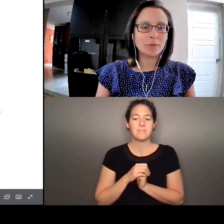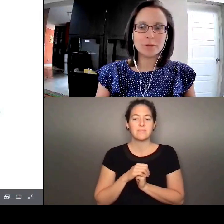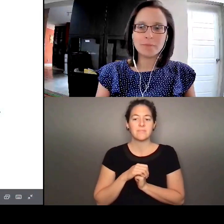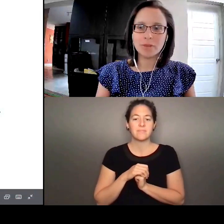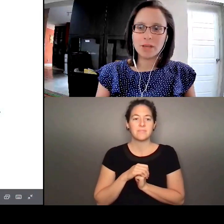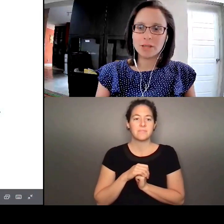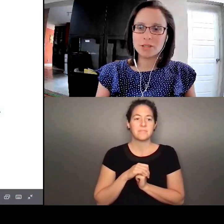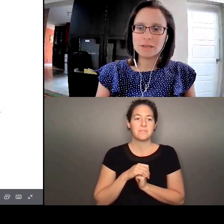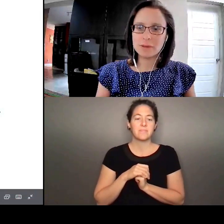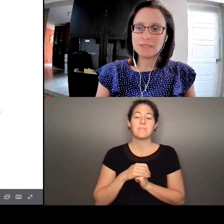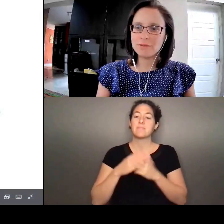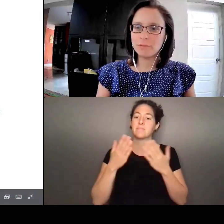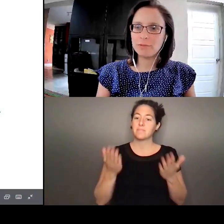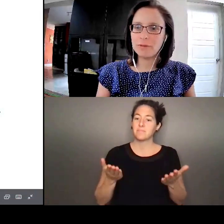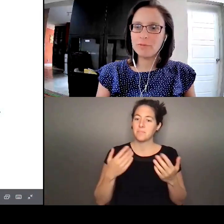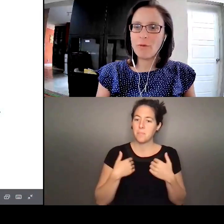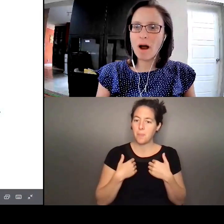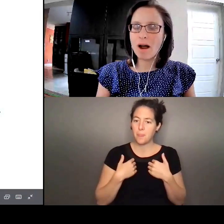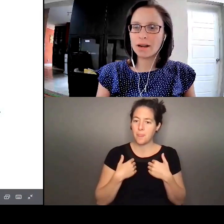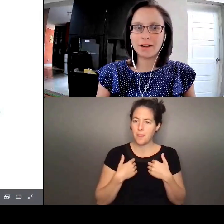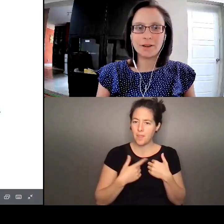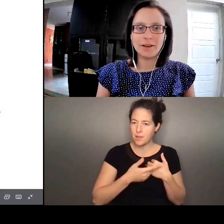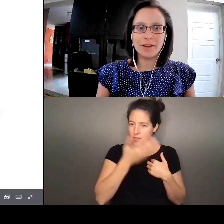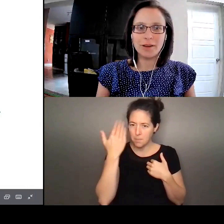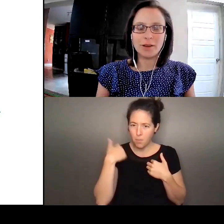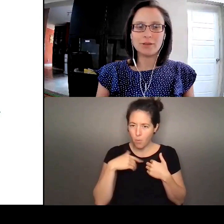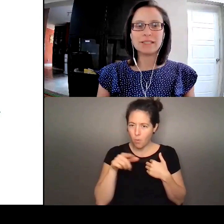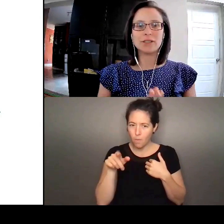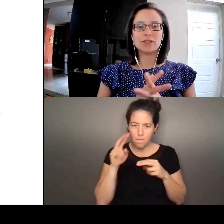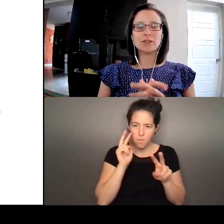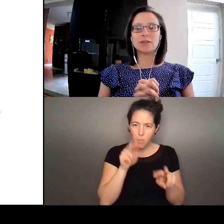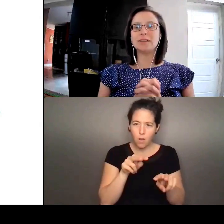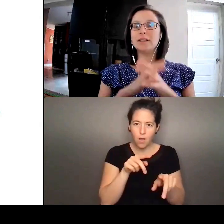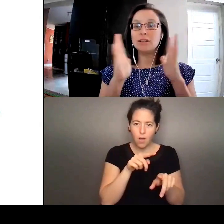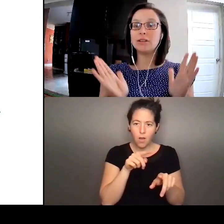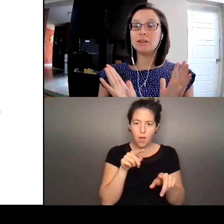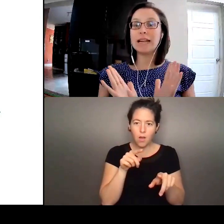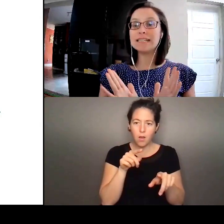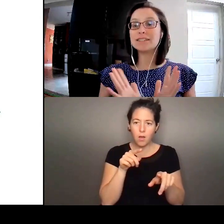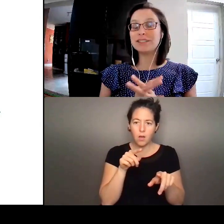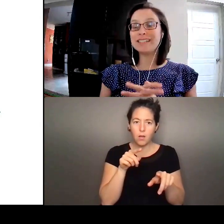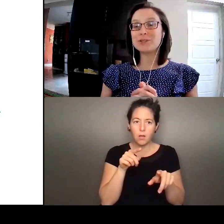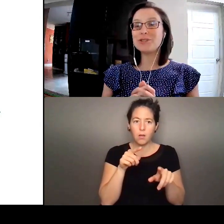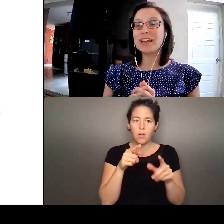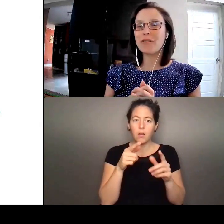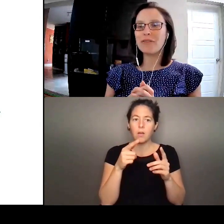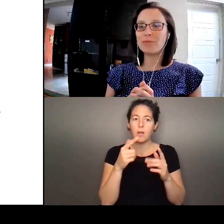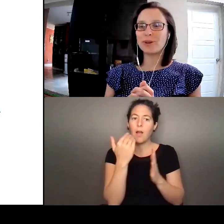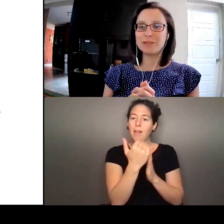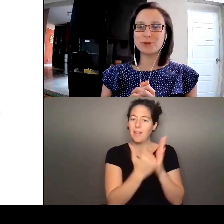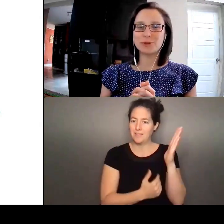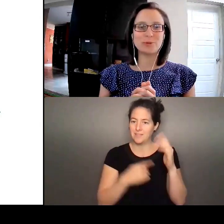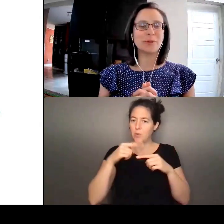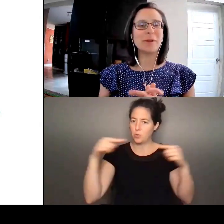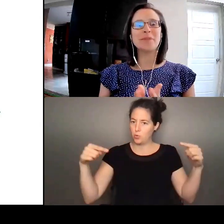Donc, je ne sais pas si vous pouvez voir euh, la liste des sujets qu'on va